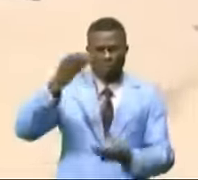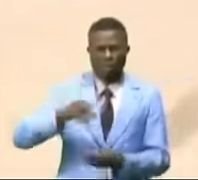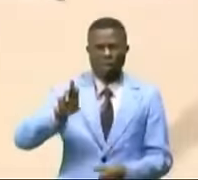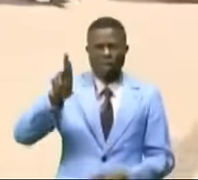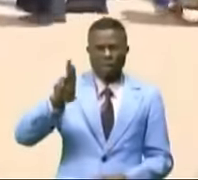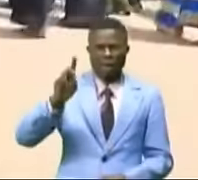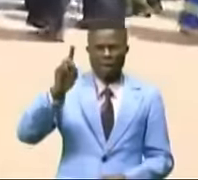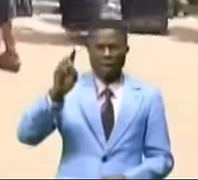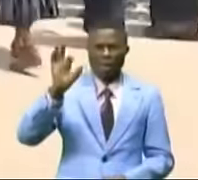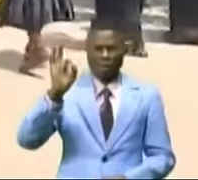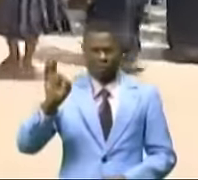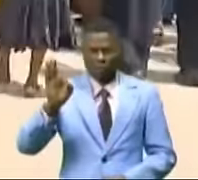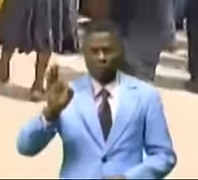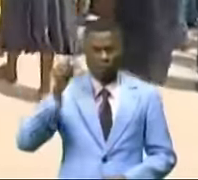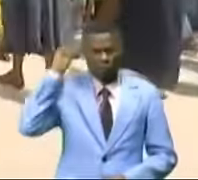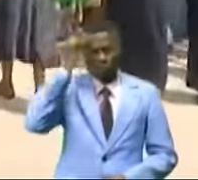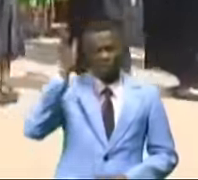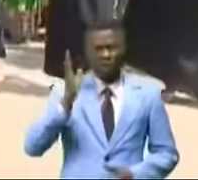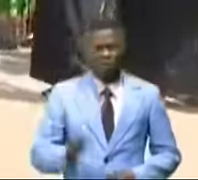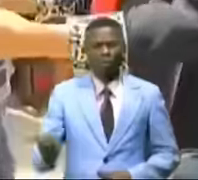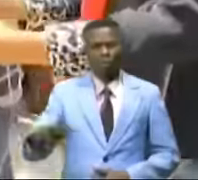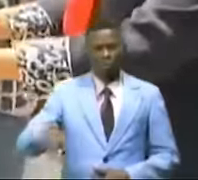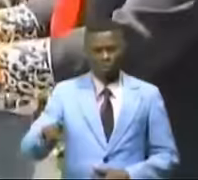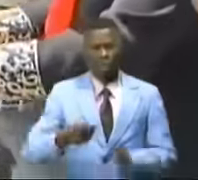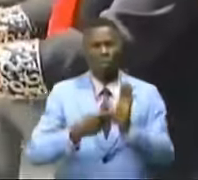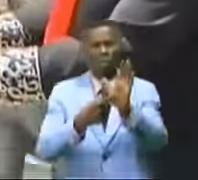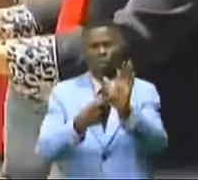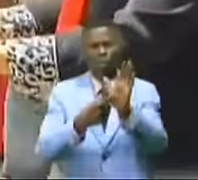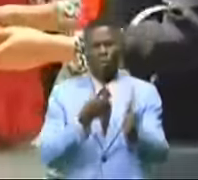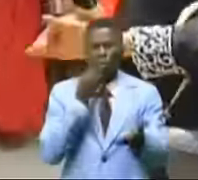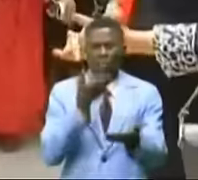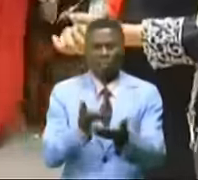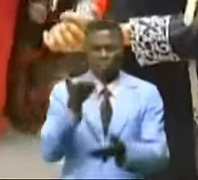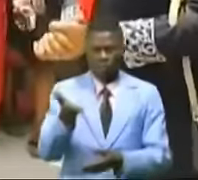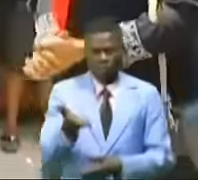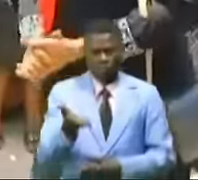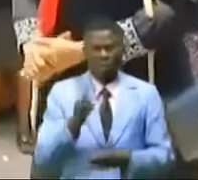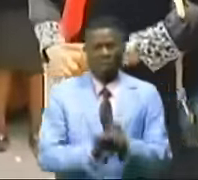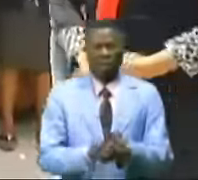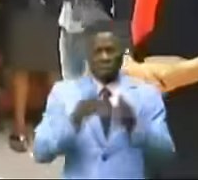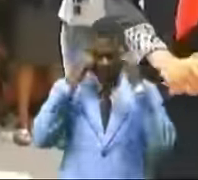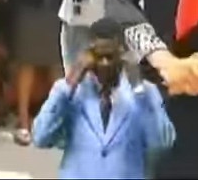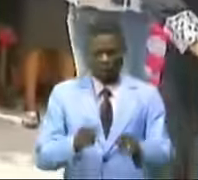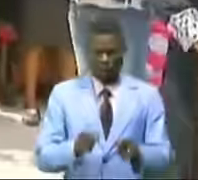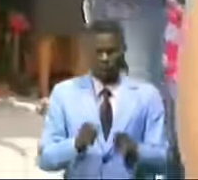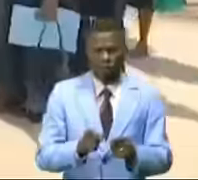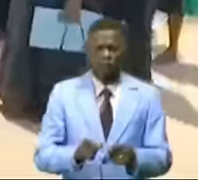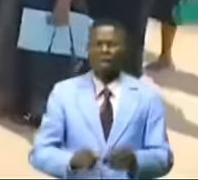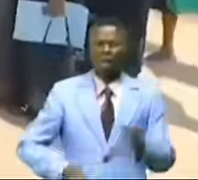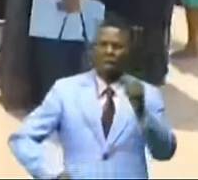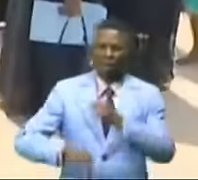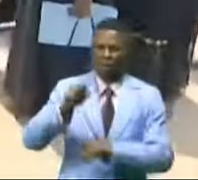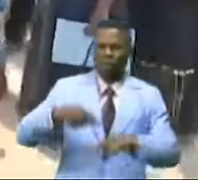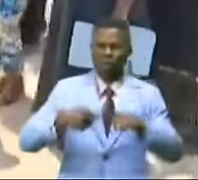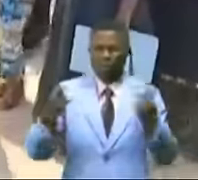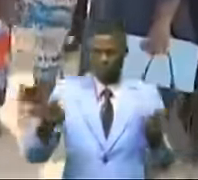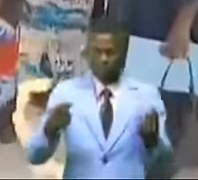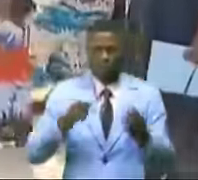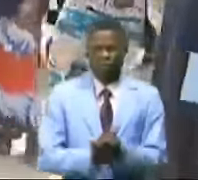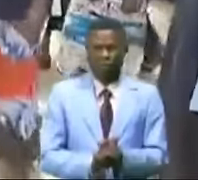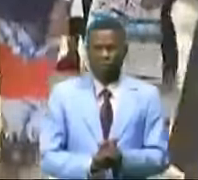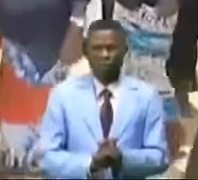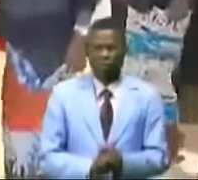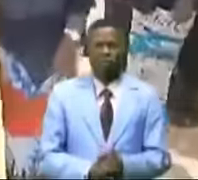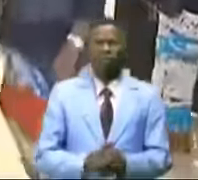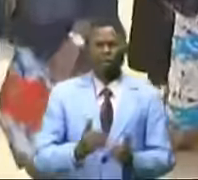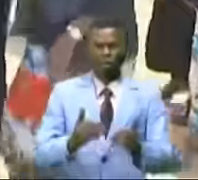provinces. Ici, un exemplaire de mémorandum est remis au directeur du cabinet de la gouverneure des provinces. En réponse, Yakou